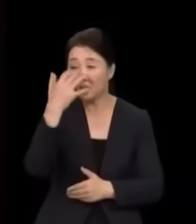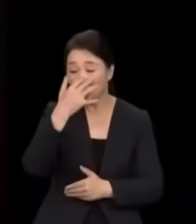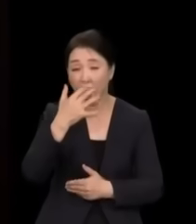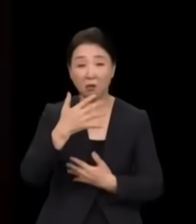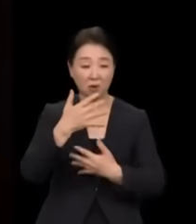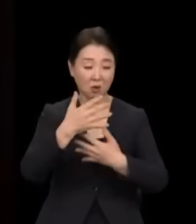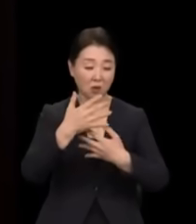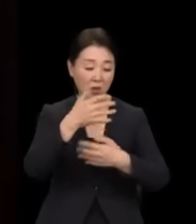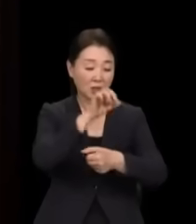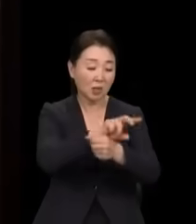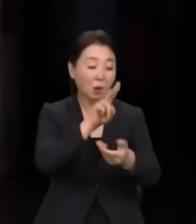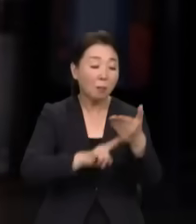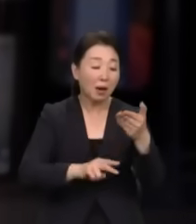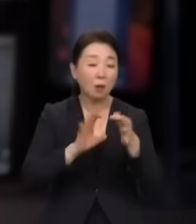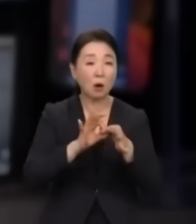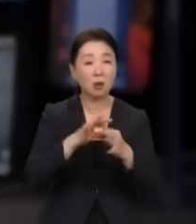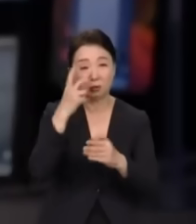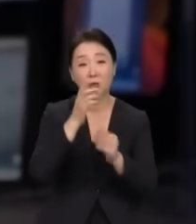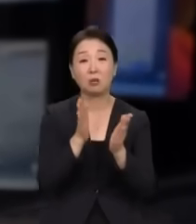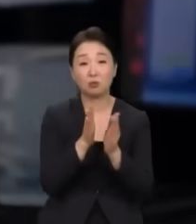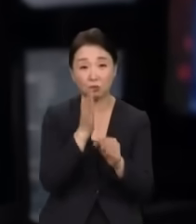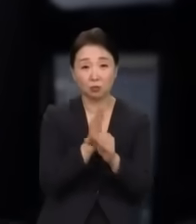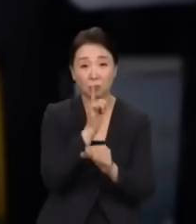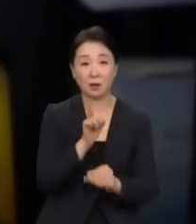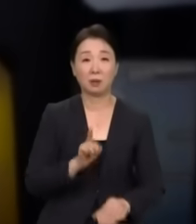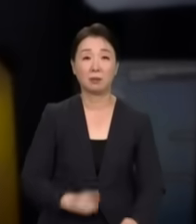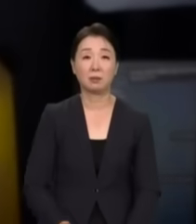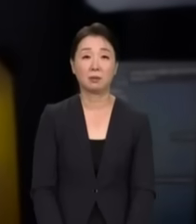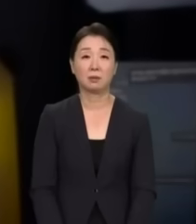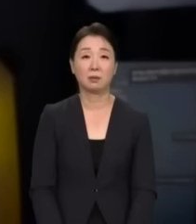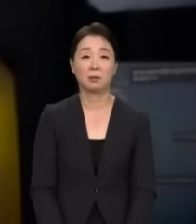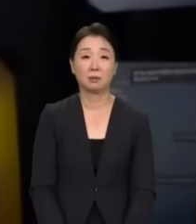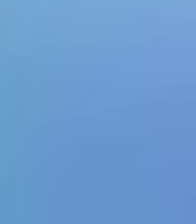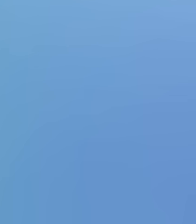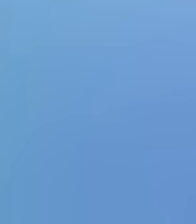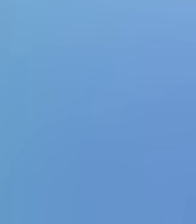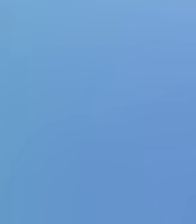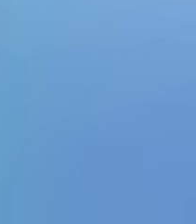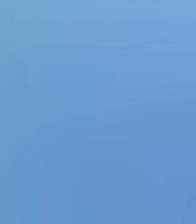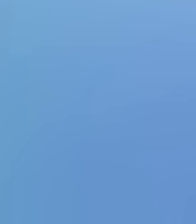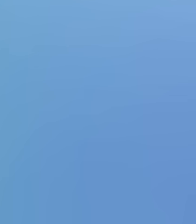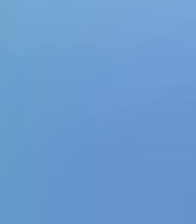등을 다시 수사하고 있다고 밝혔습니다. JTBC 최강현입니다. 니다.